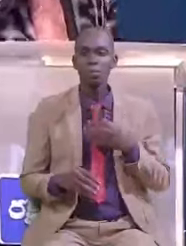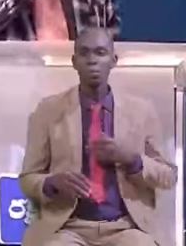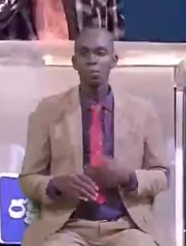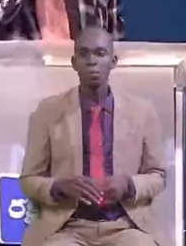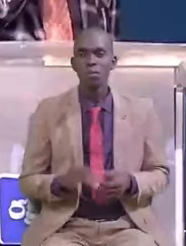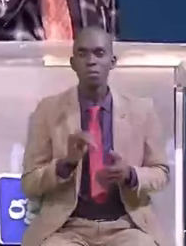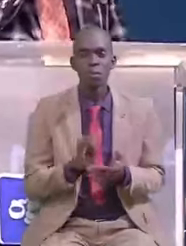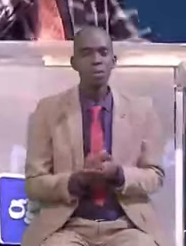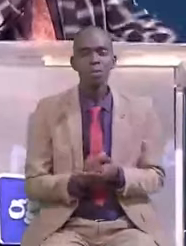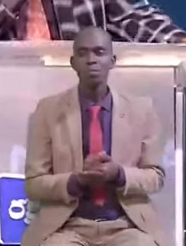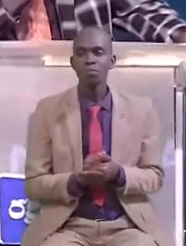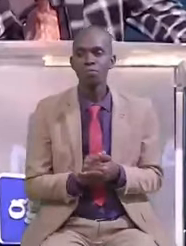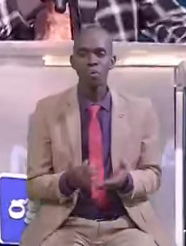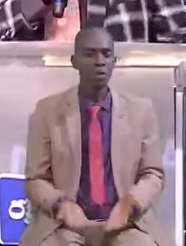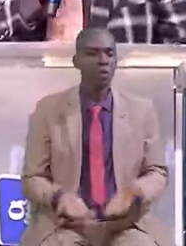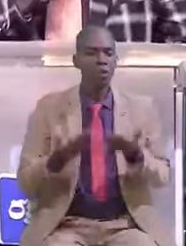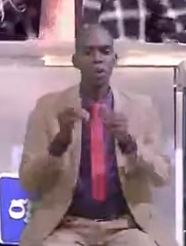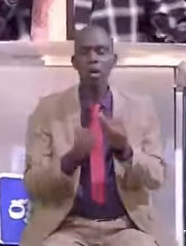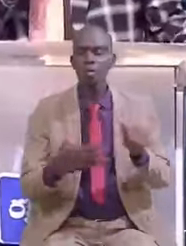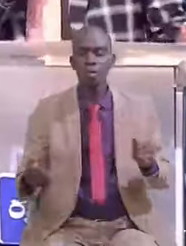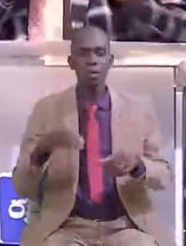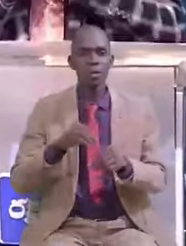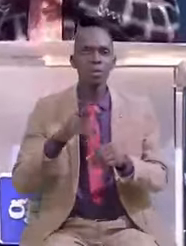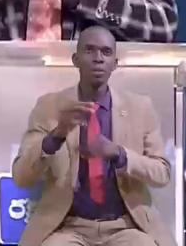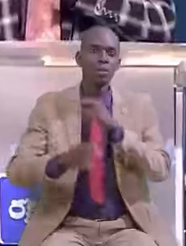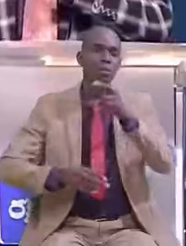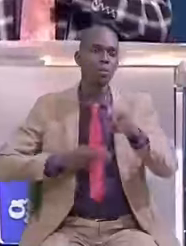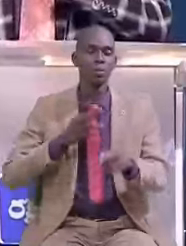Christ soutient tout dans l'univers.